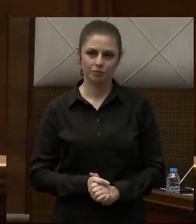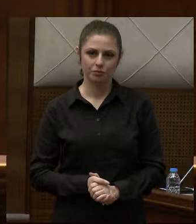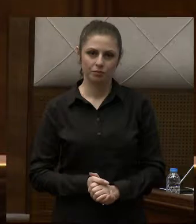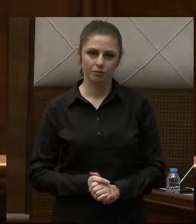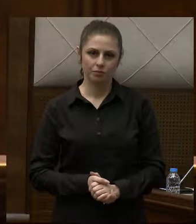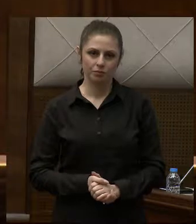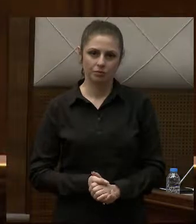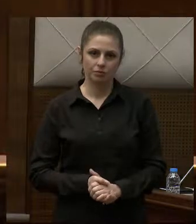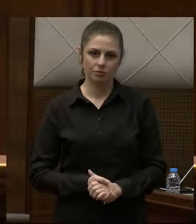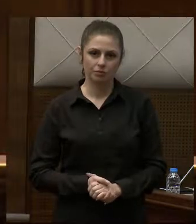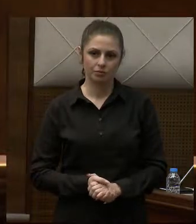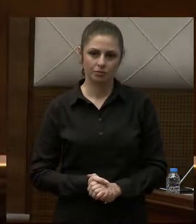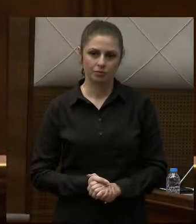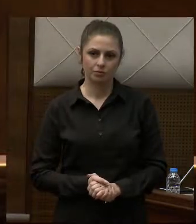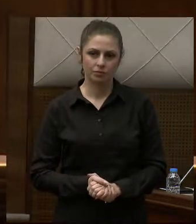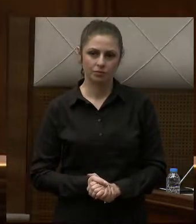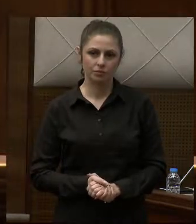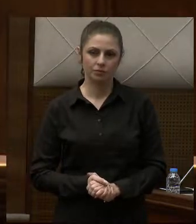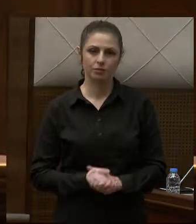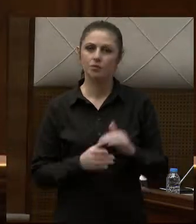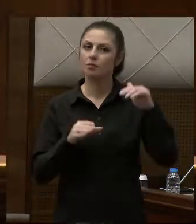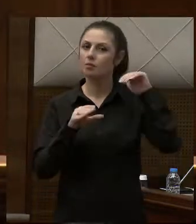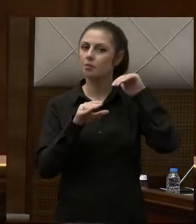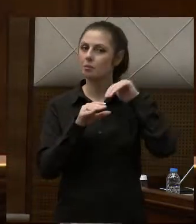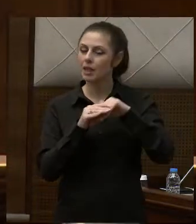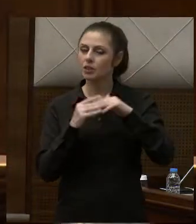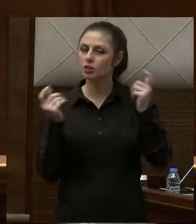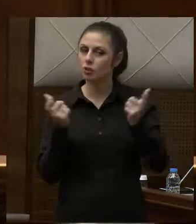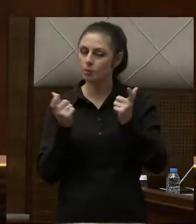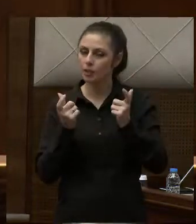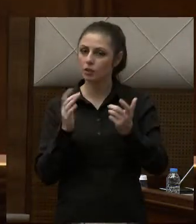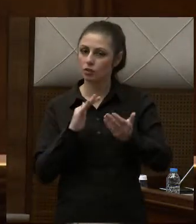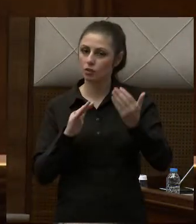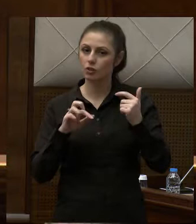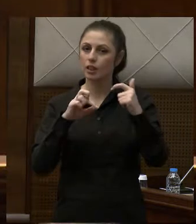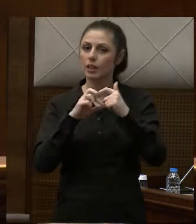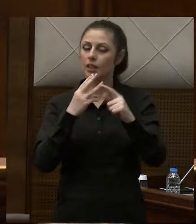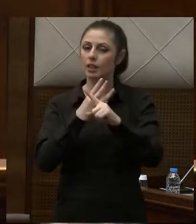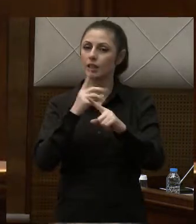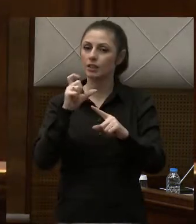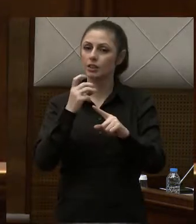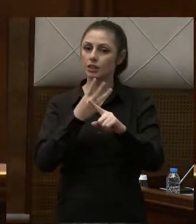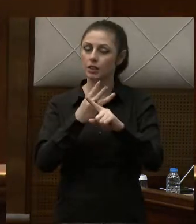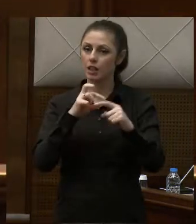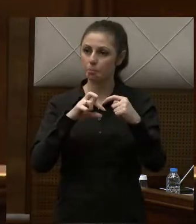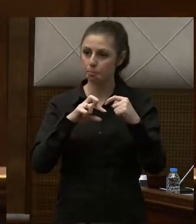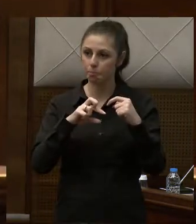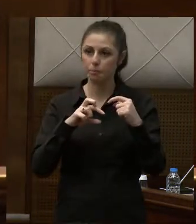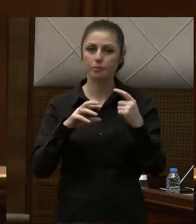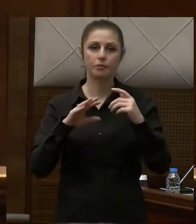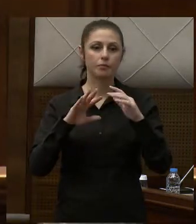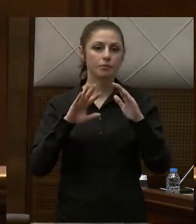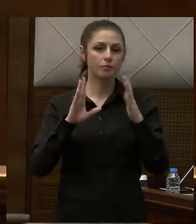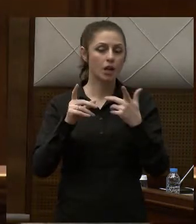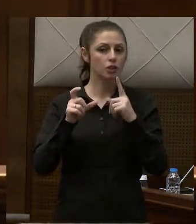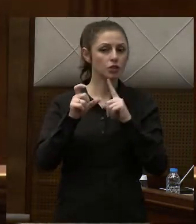Evet, meclis oturumundan önce Recep Bey, Coşkun Bey veya başka söz almak isteyen